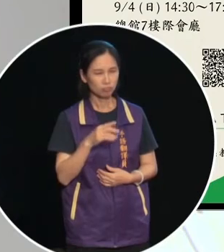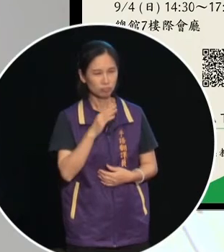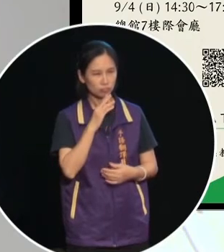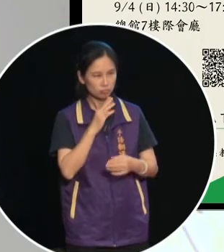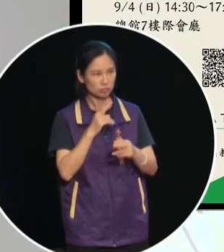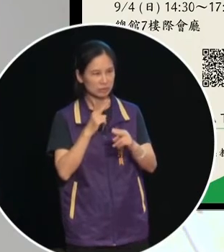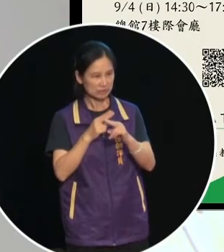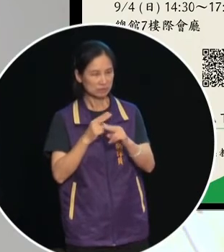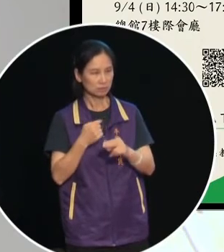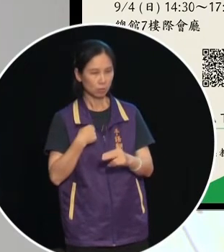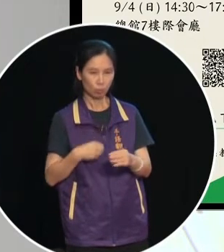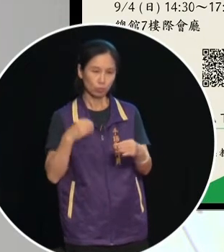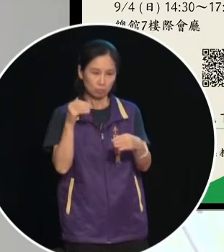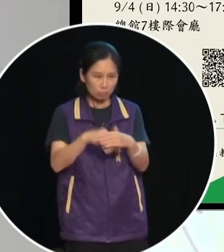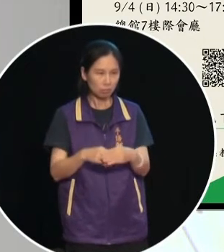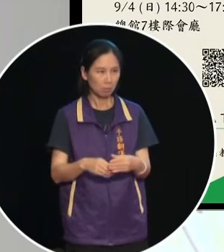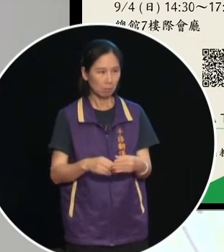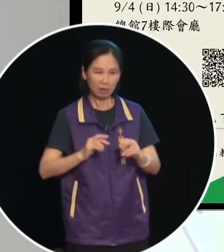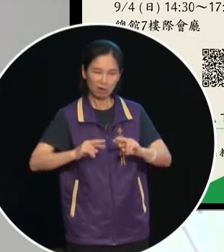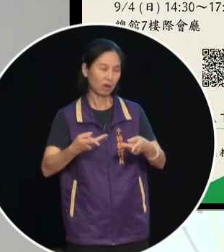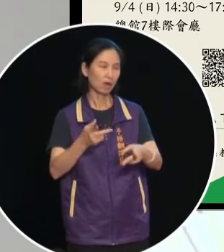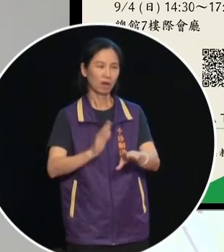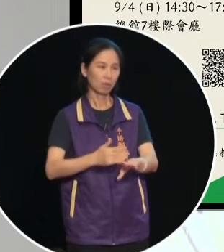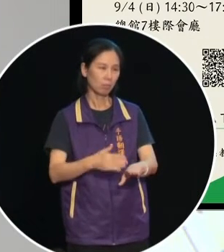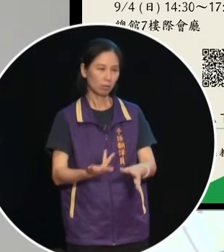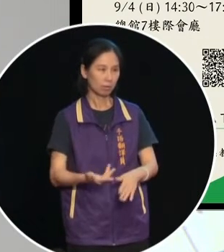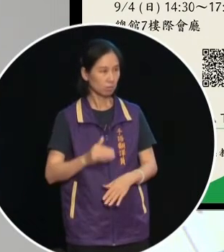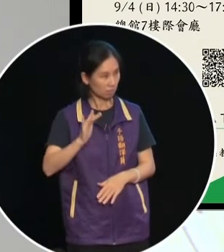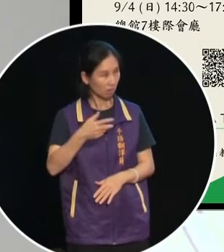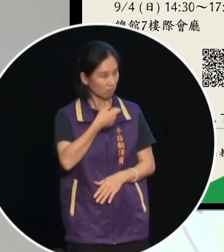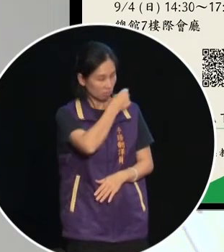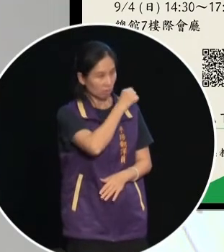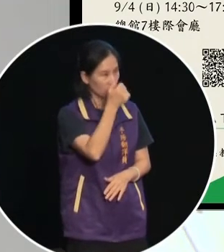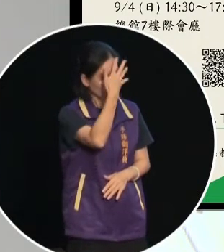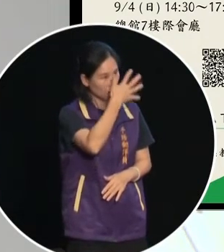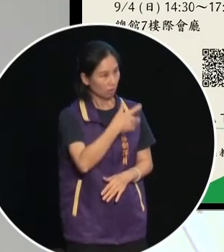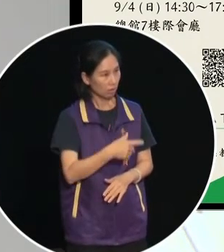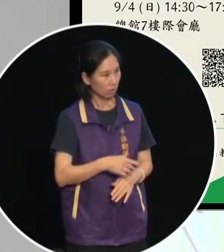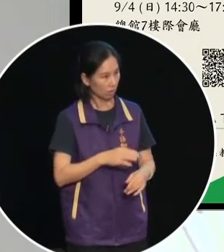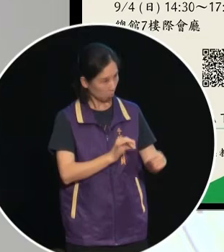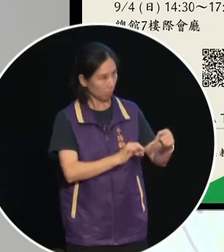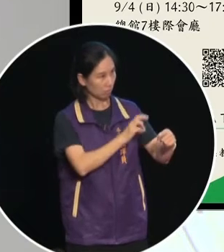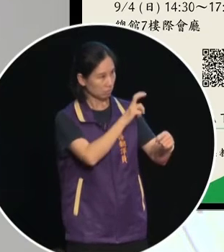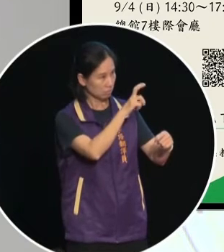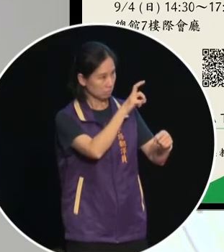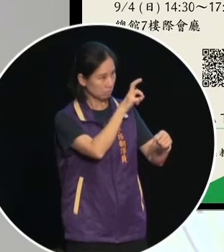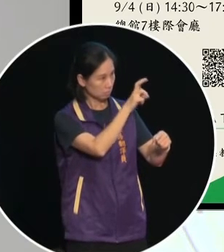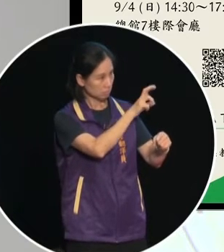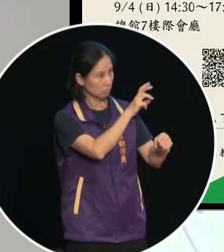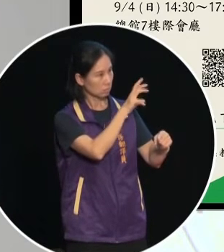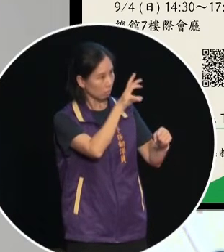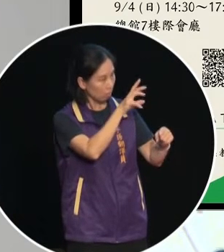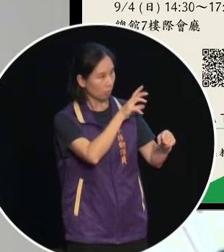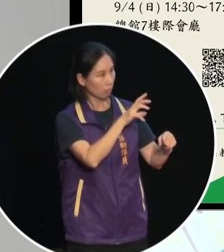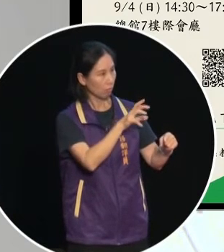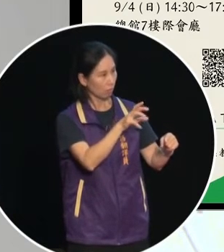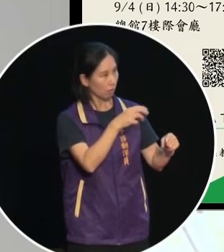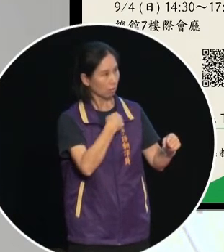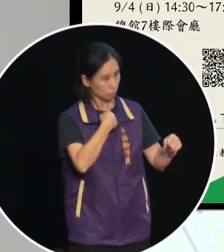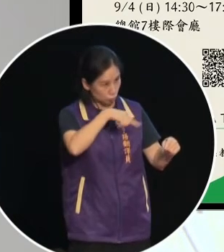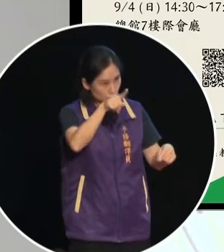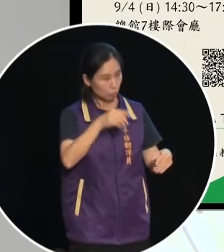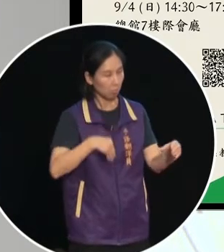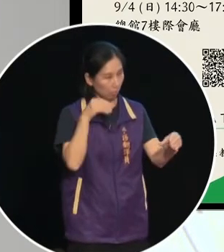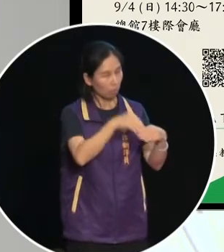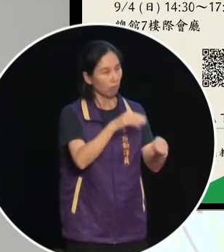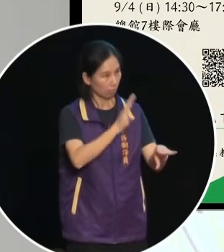我投票也没有什么改变，不会改变。我台湾年轻人哇，70%到80%都去投票，我觉得很厉害，